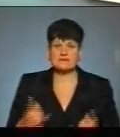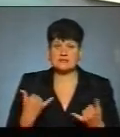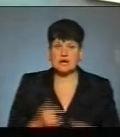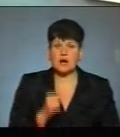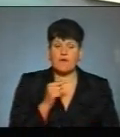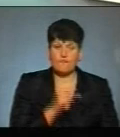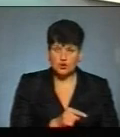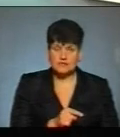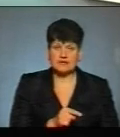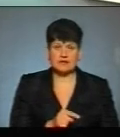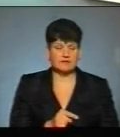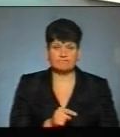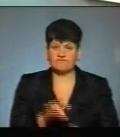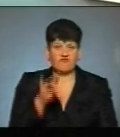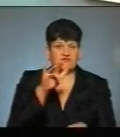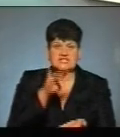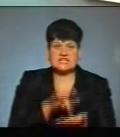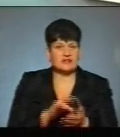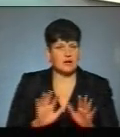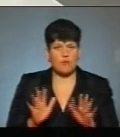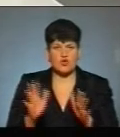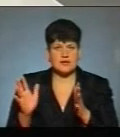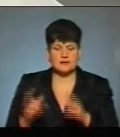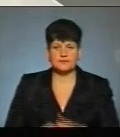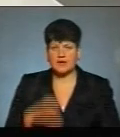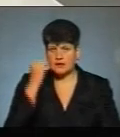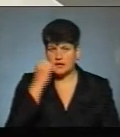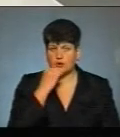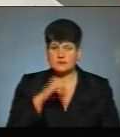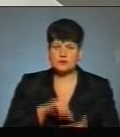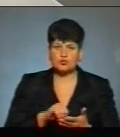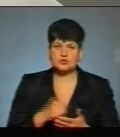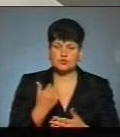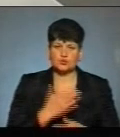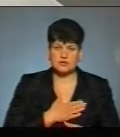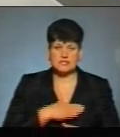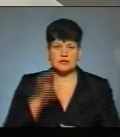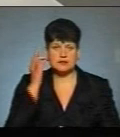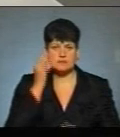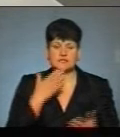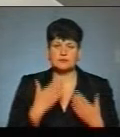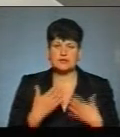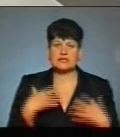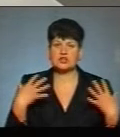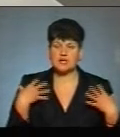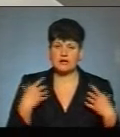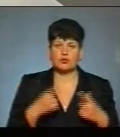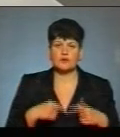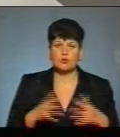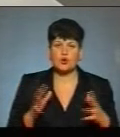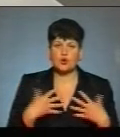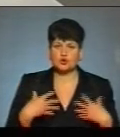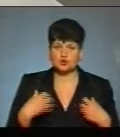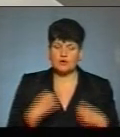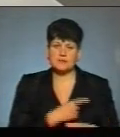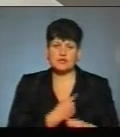як ніколи в епіцентрі подій. Я дякую вам за участь у нашому ефірі. Нагадаю, що ми спілкувалися з начальником відділу охорони здоров'я та